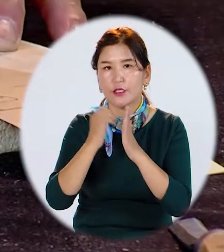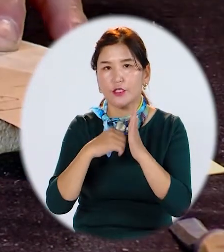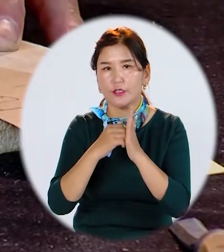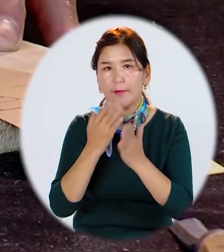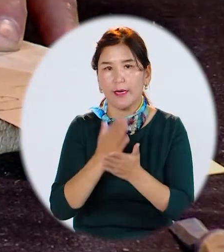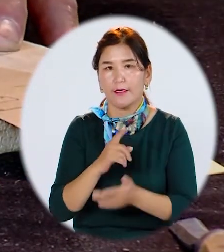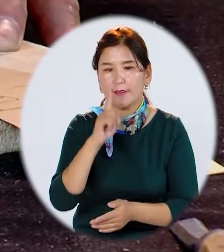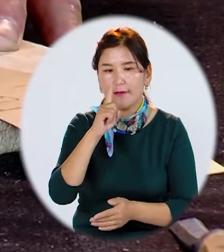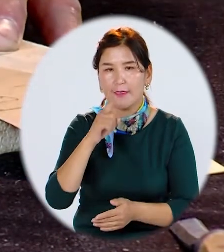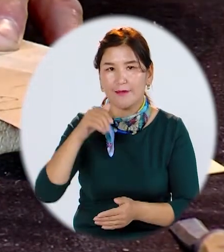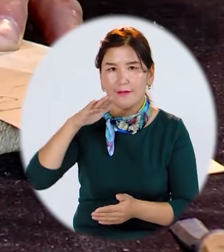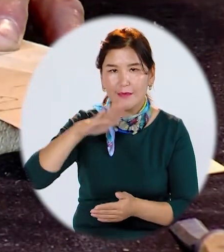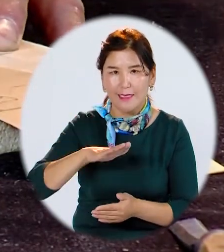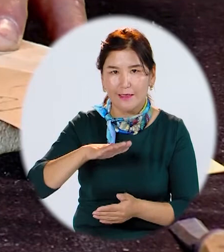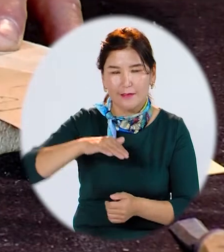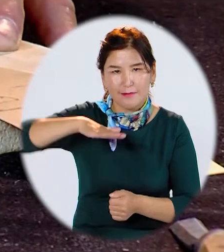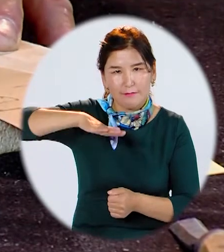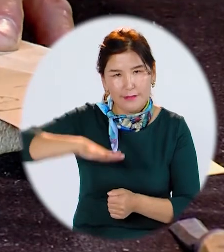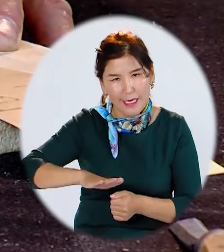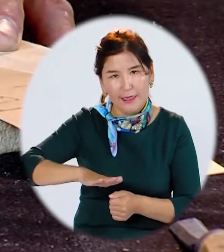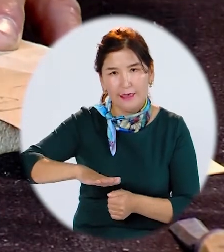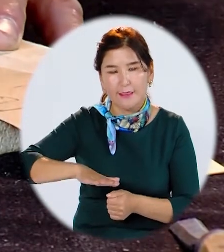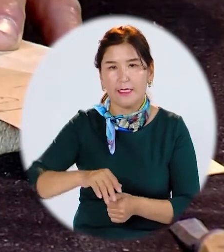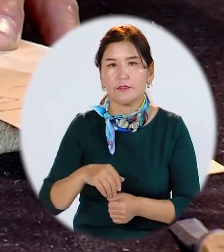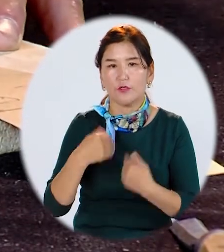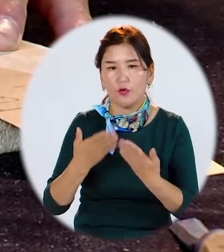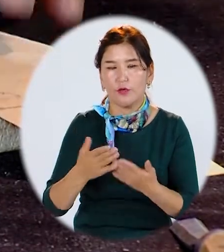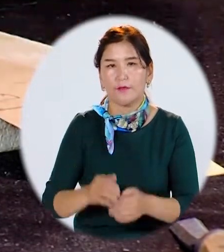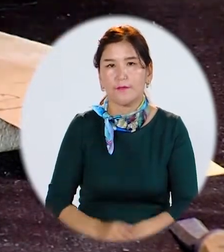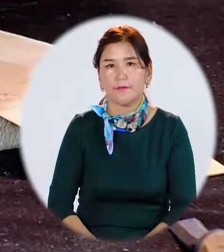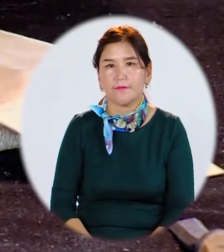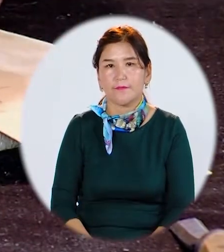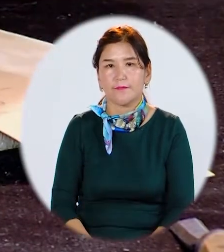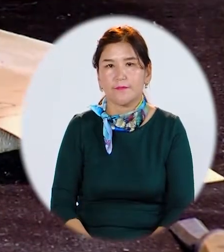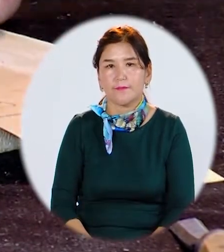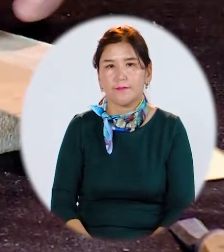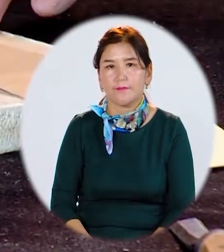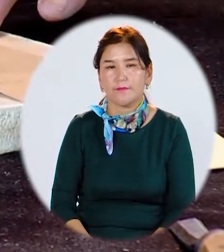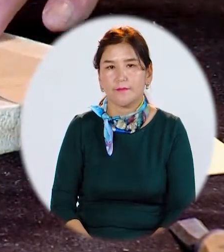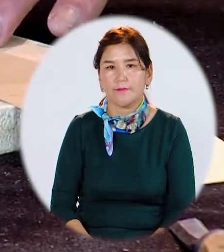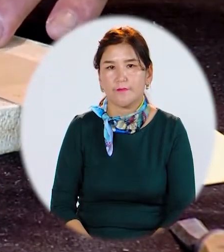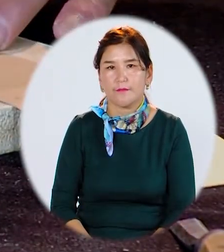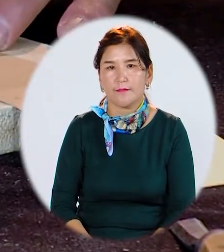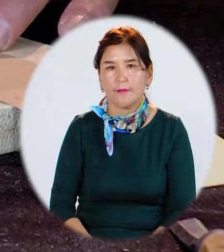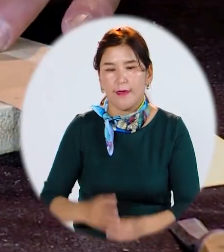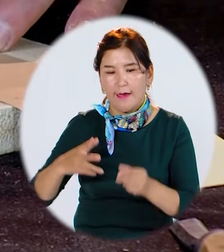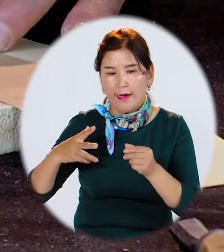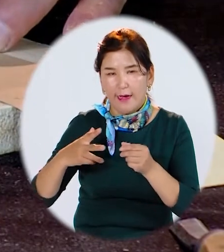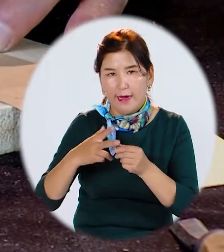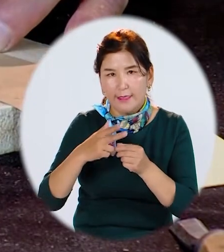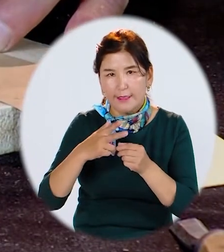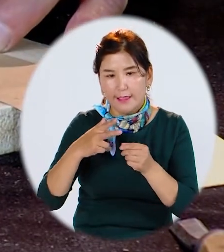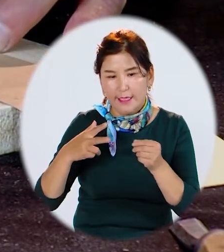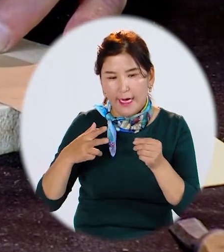нэг дарлаа. Энд бол чанга дарж өгнө. Чанга дарж өгч ингэж тасалж өгнө. За энэ таслахгүй хэсэгт